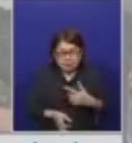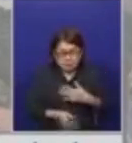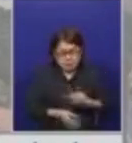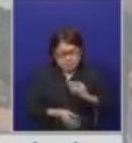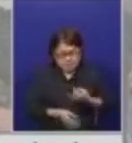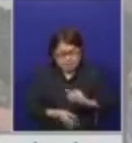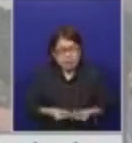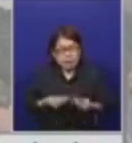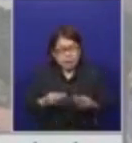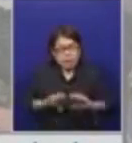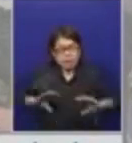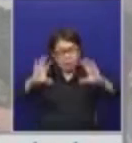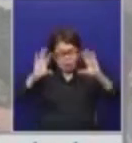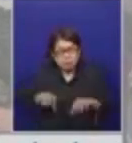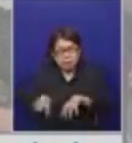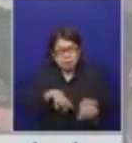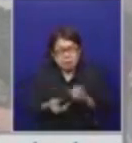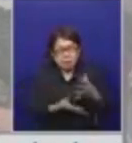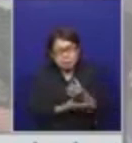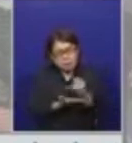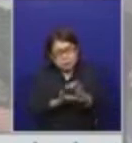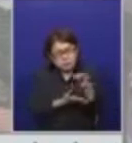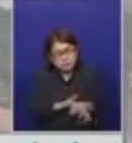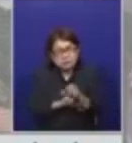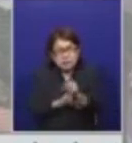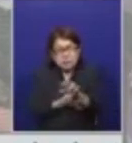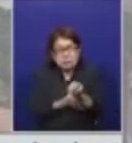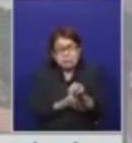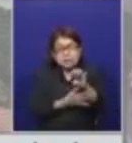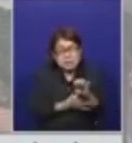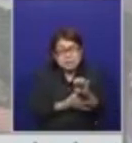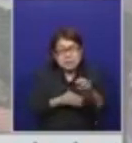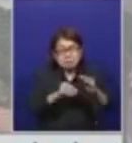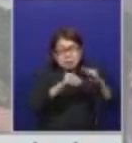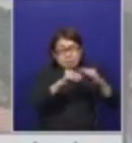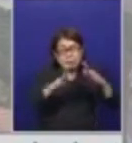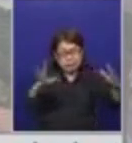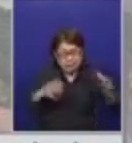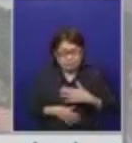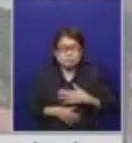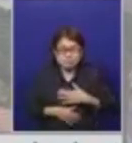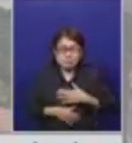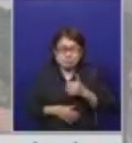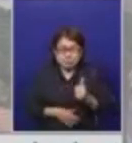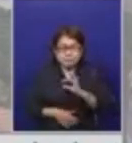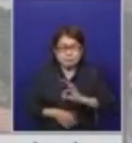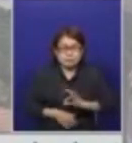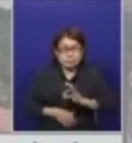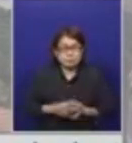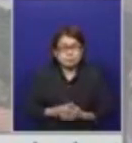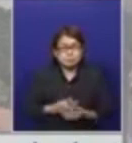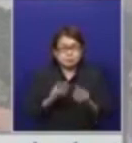มากขึ้นนะครับก็ตรงกับที่ผมคิดเอาไว้ถ้าเรามาถอดบทเรียนจากSmall Business